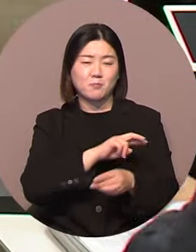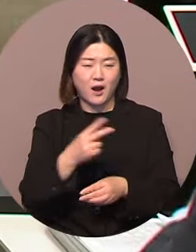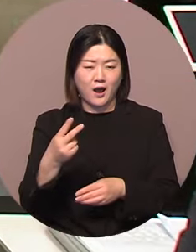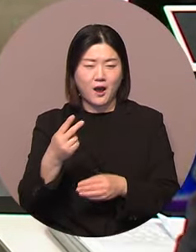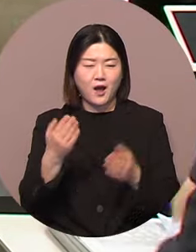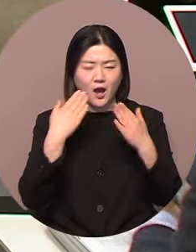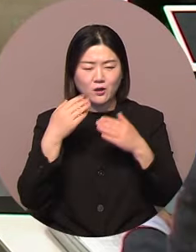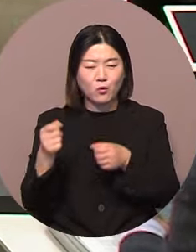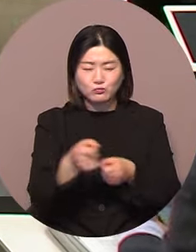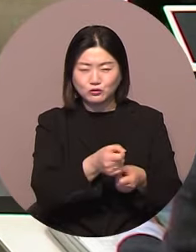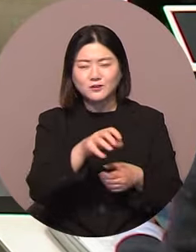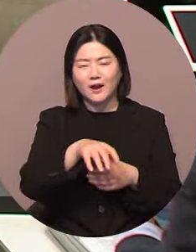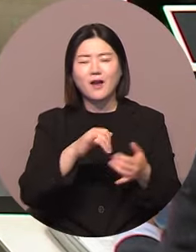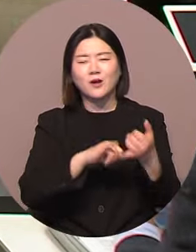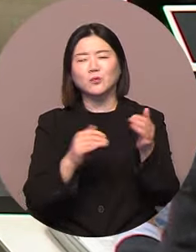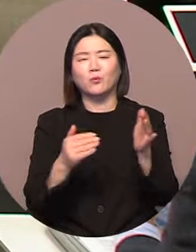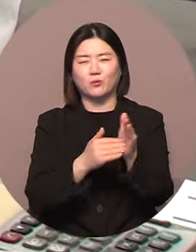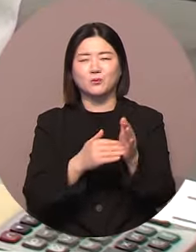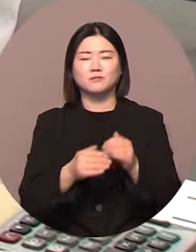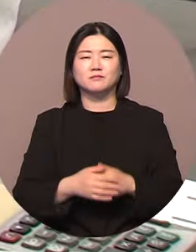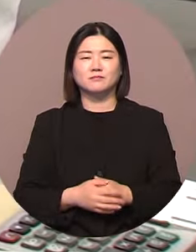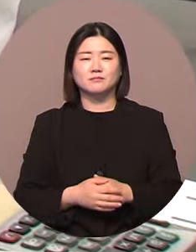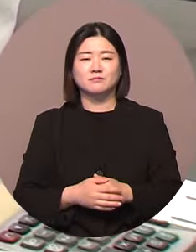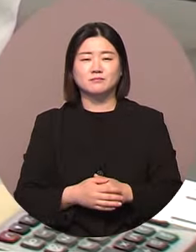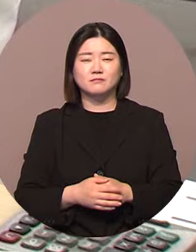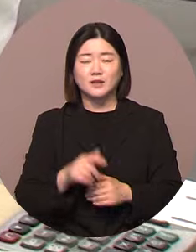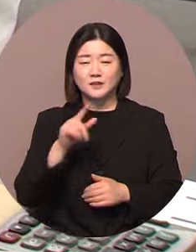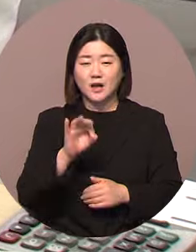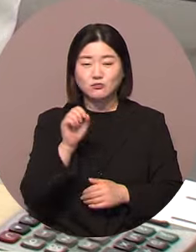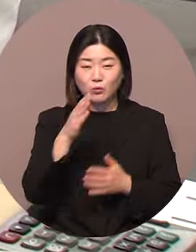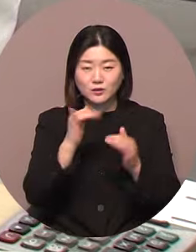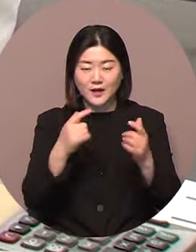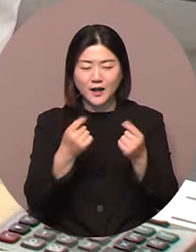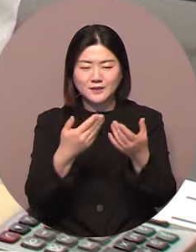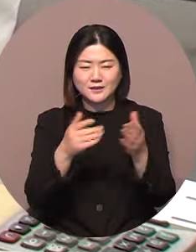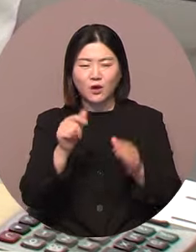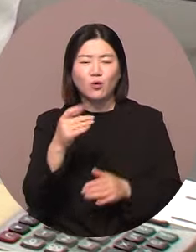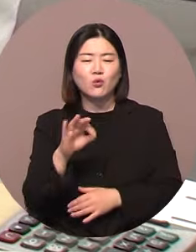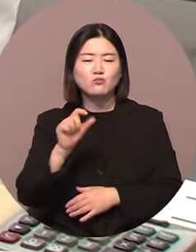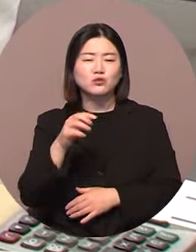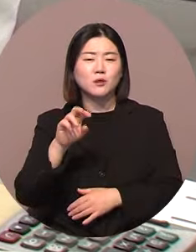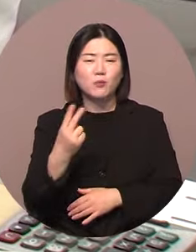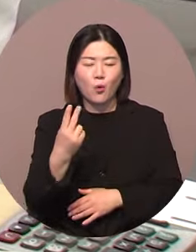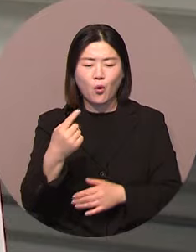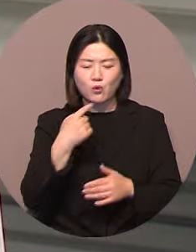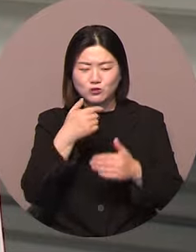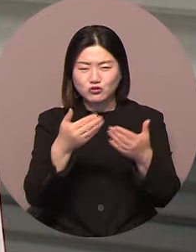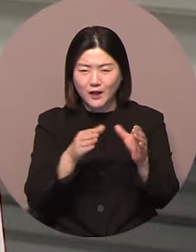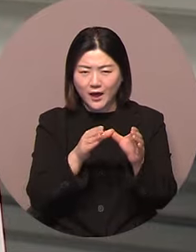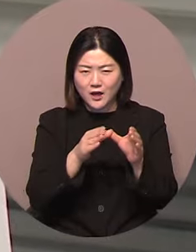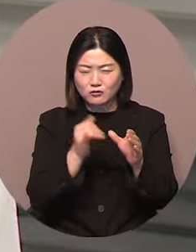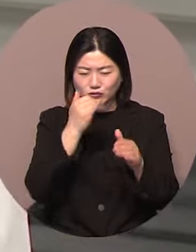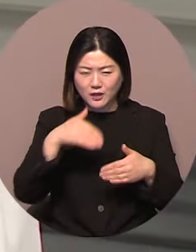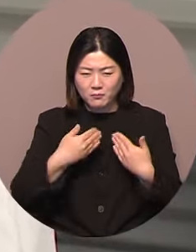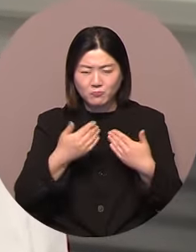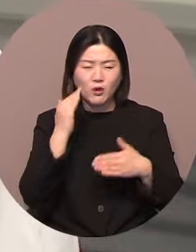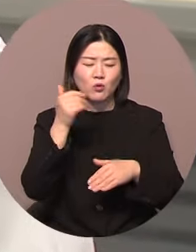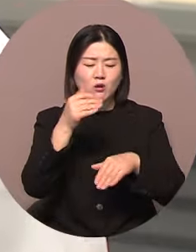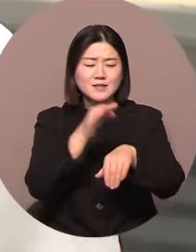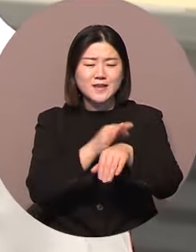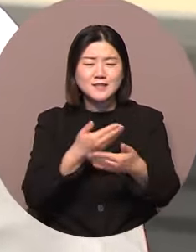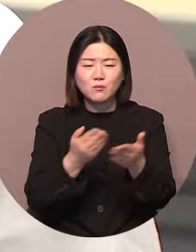파크골프장 확장 등을 약속했습니다 한편 강 후보는 같은당 홍문표 의원과 민주당 충남도당이 제기해온 대통령